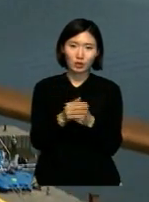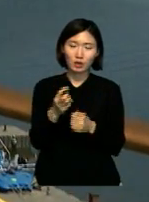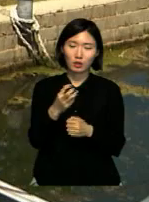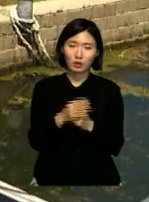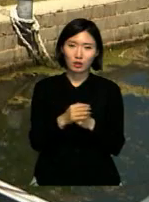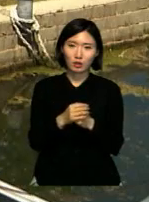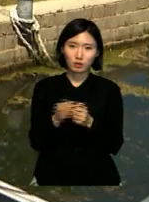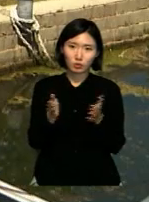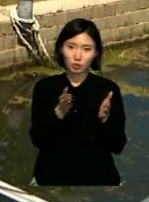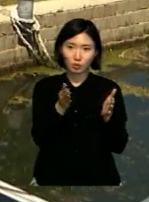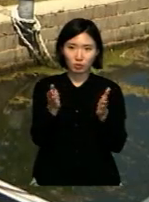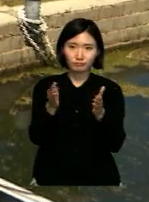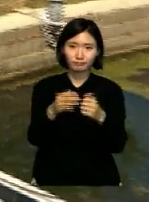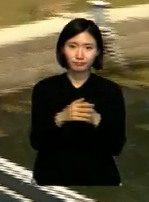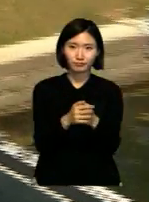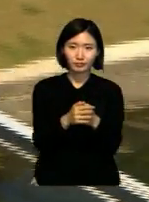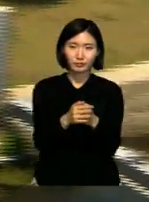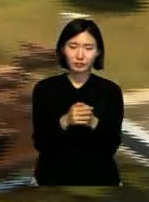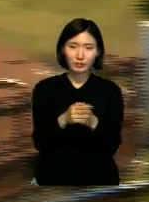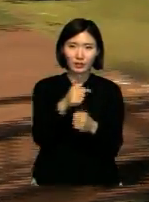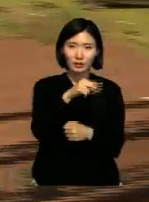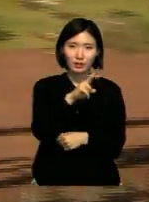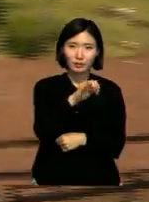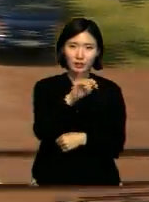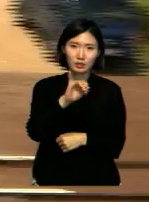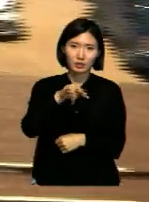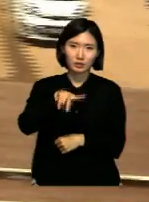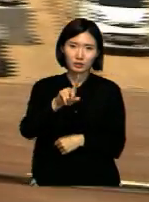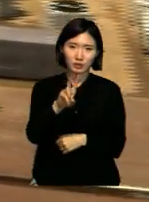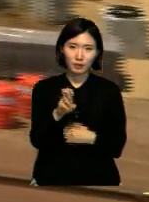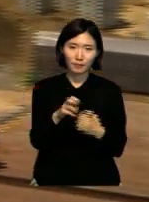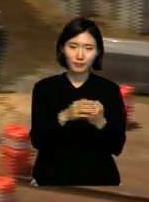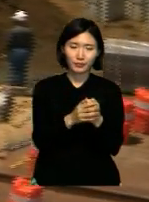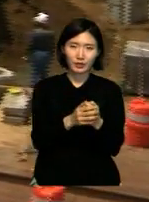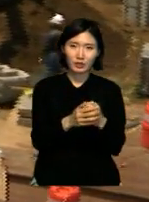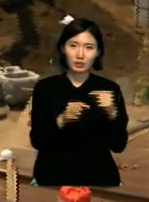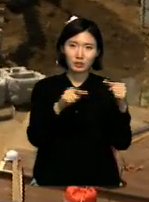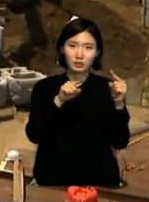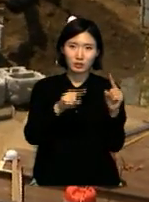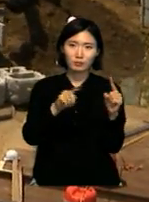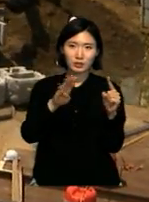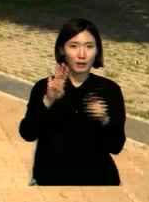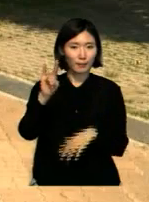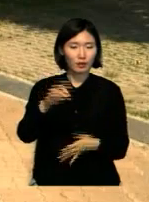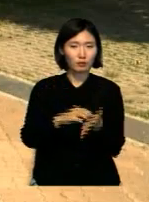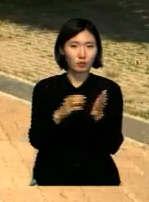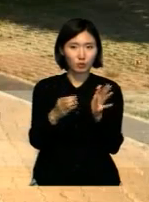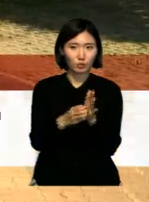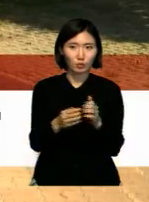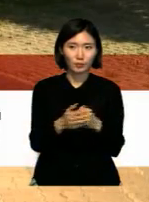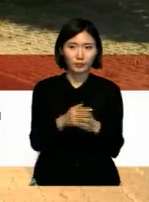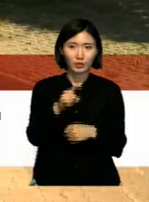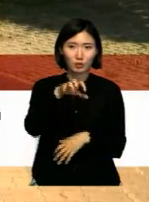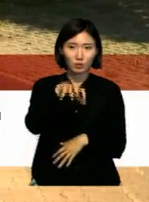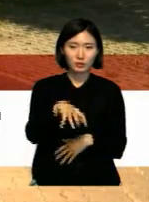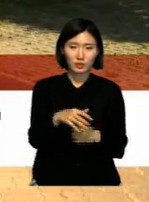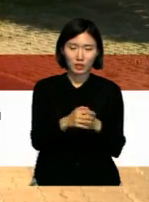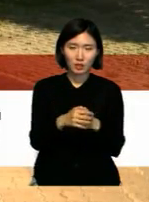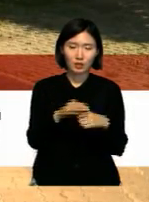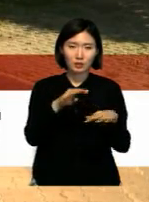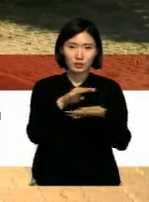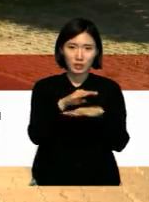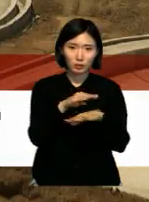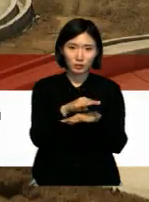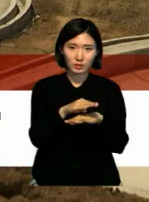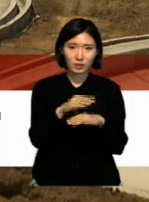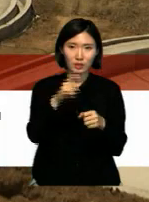있는 지역인데요. 크기는 인근 남이섬의 1.4배인 65만 7,900제곱미터에 이르는데요. 이곳에 있는 오토 캠핑장과